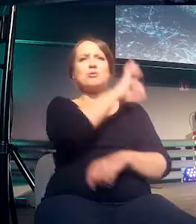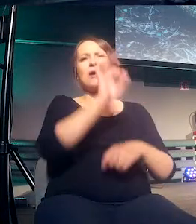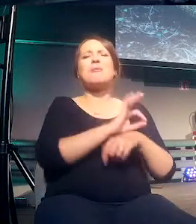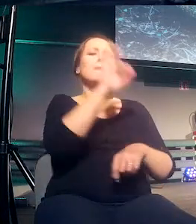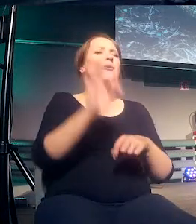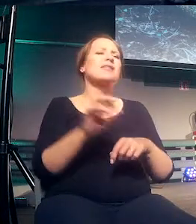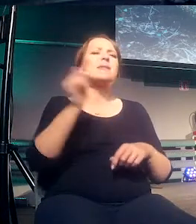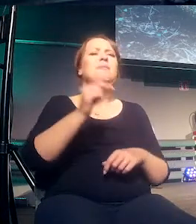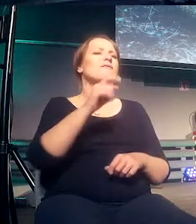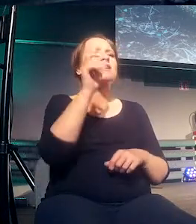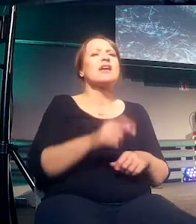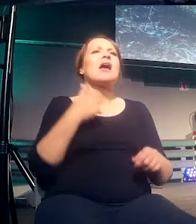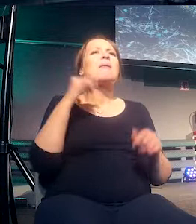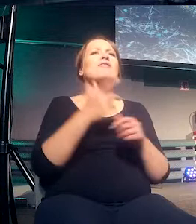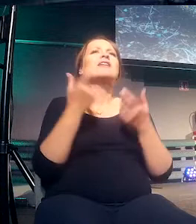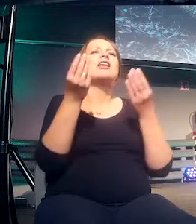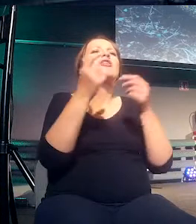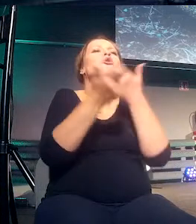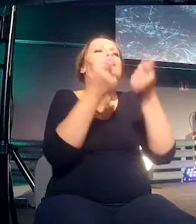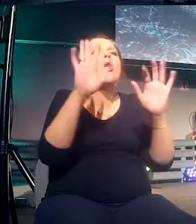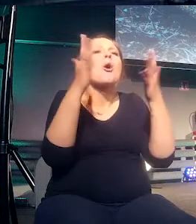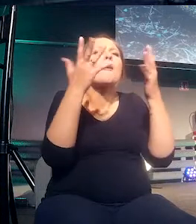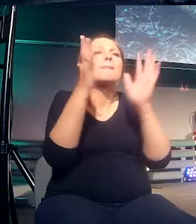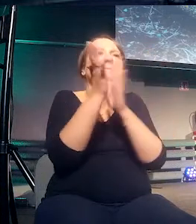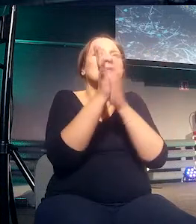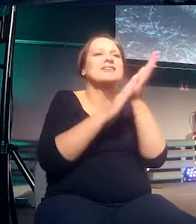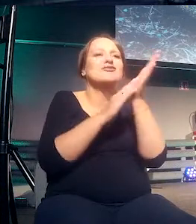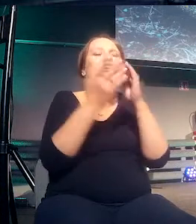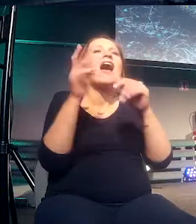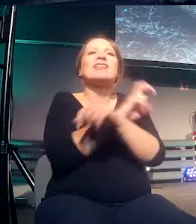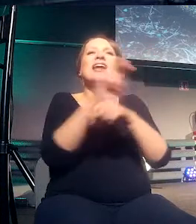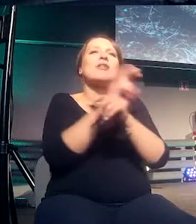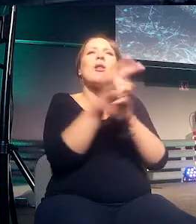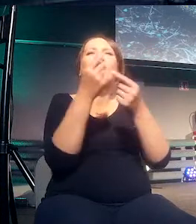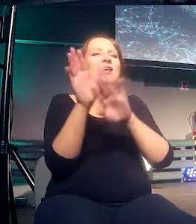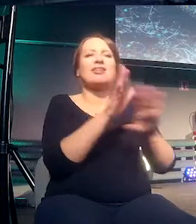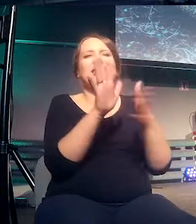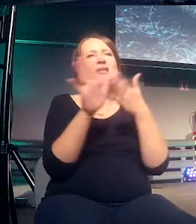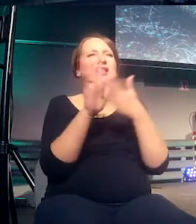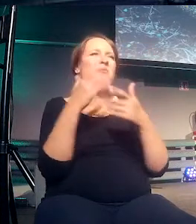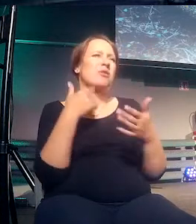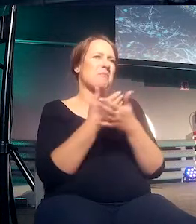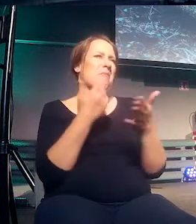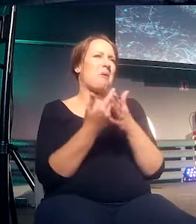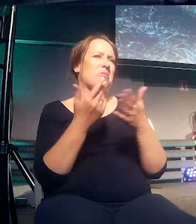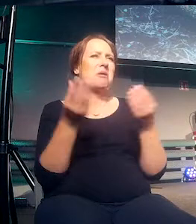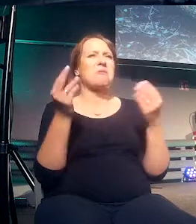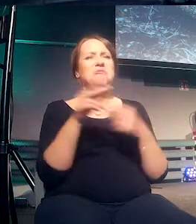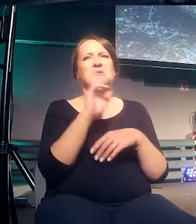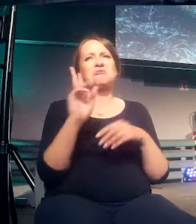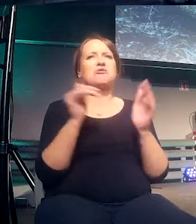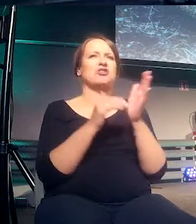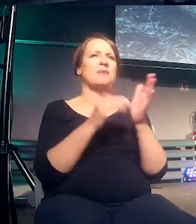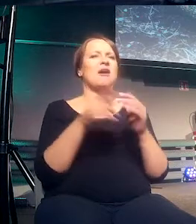się zajmować rzemiosłem, pracą rąk, a te technologie to jest jakaś taka przelotna moda, po co komu jest potrzebna